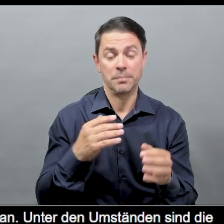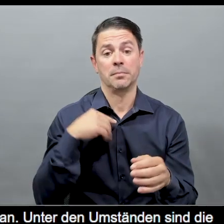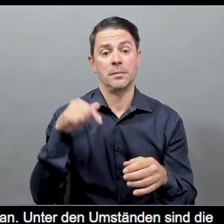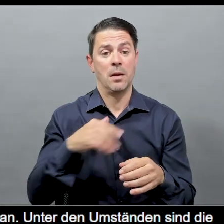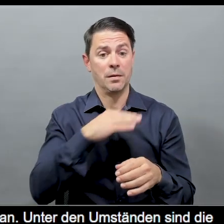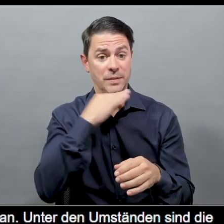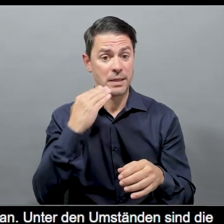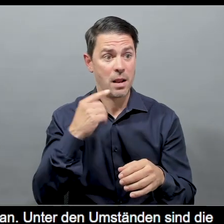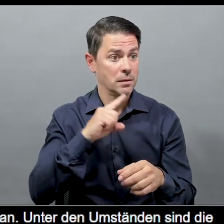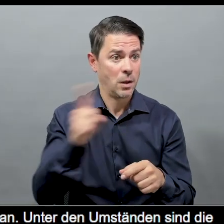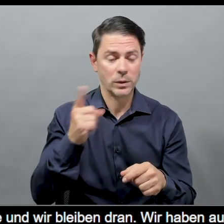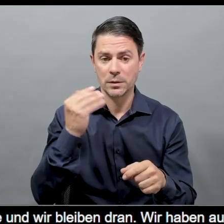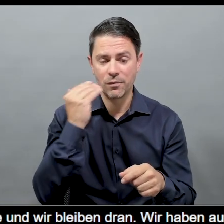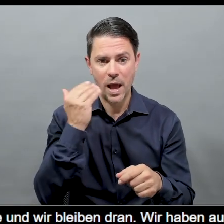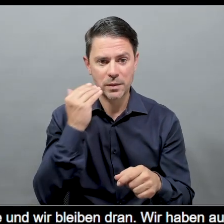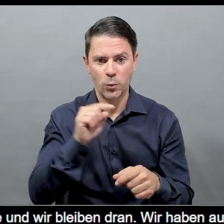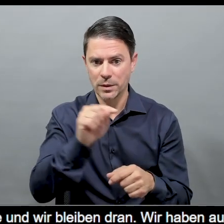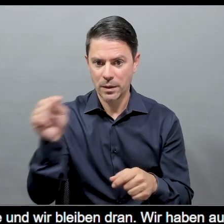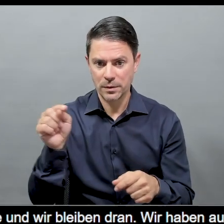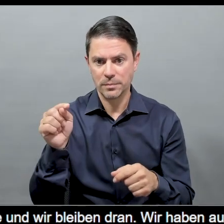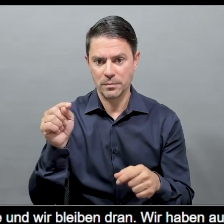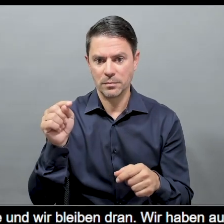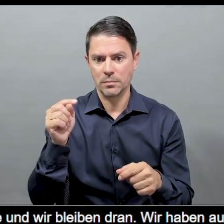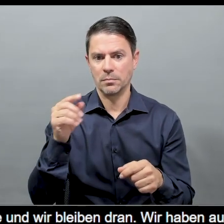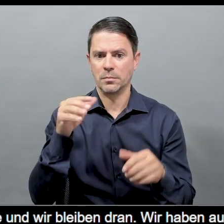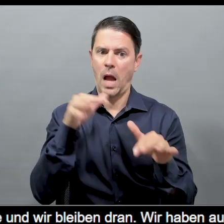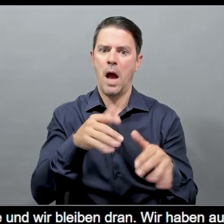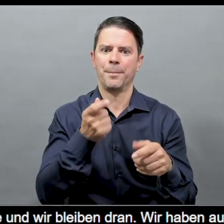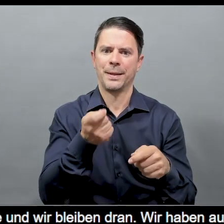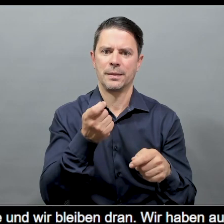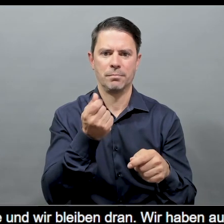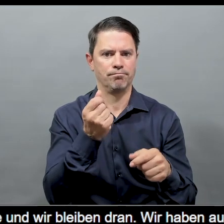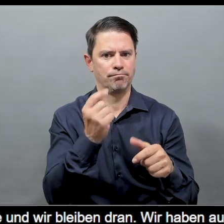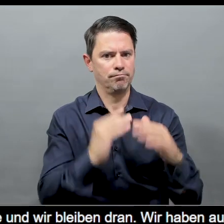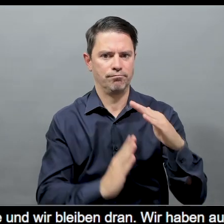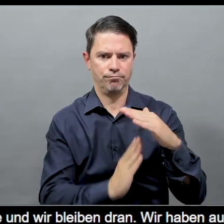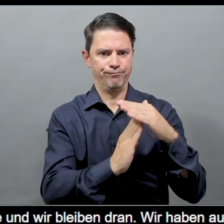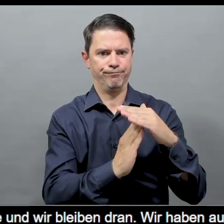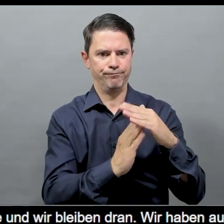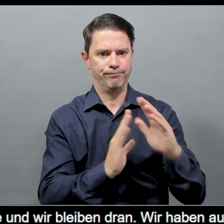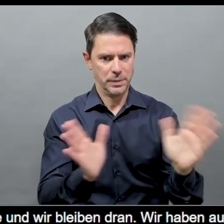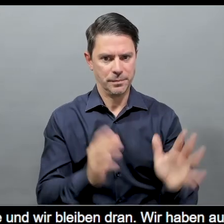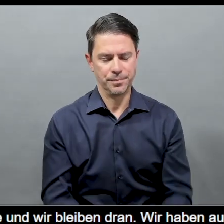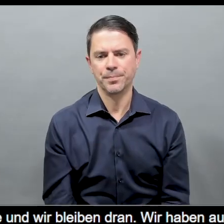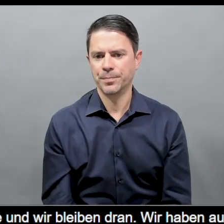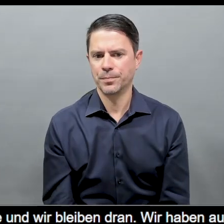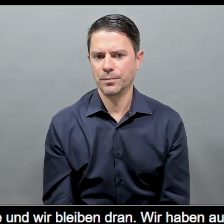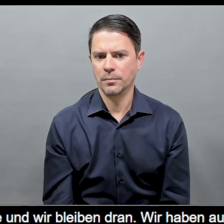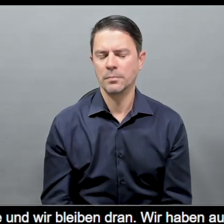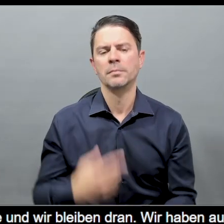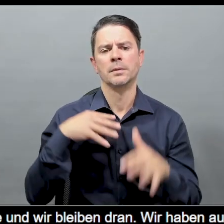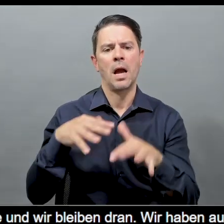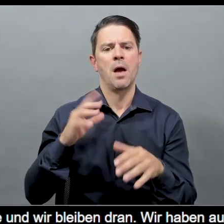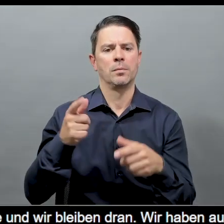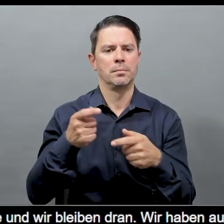Bundesbaulandmobilisierungsgesetz eröffnet uns ja Möglichkeiten. Wir haben das ja entsprechend auch mitgeteilt. Umgesetzt ist bereits die